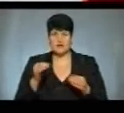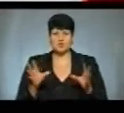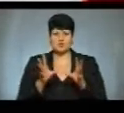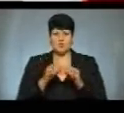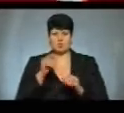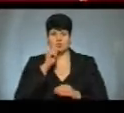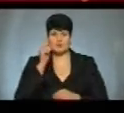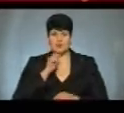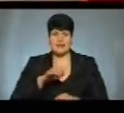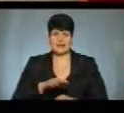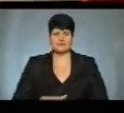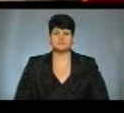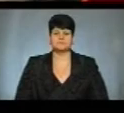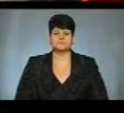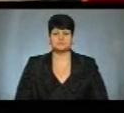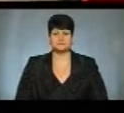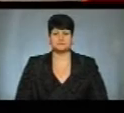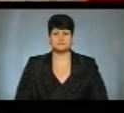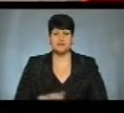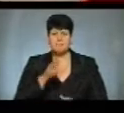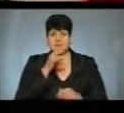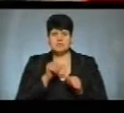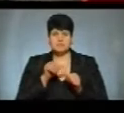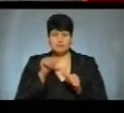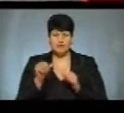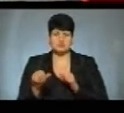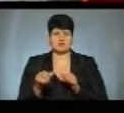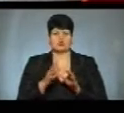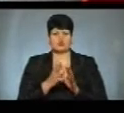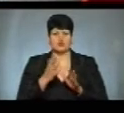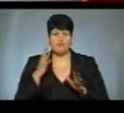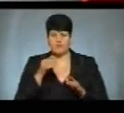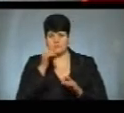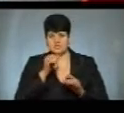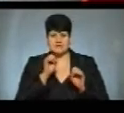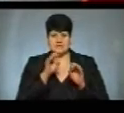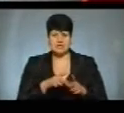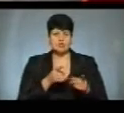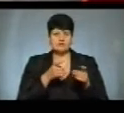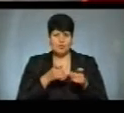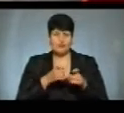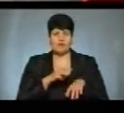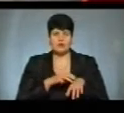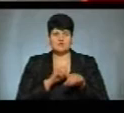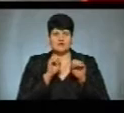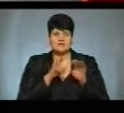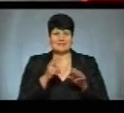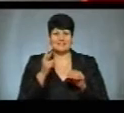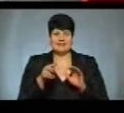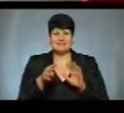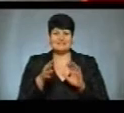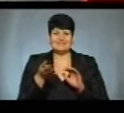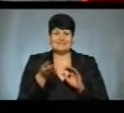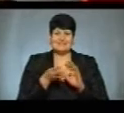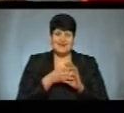України. Під час позачергового місячника добровільної здачі зброї у поліцію в області здали 29 одиниць зброї